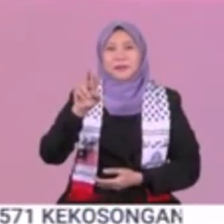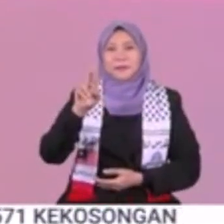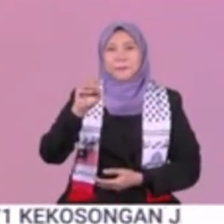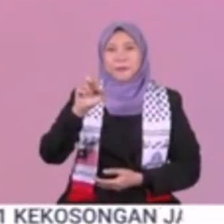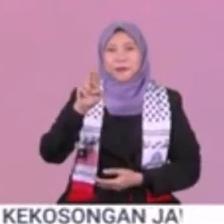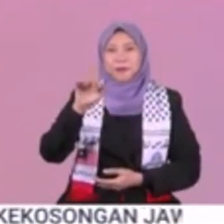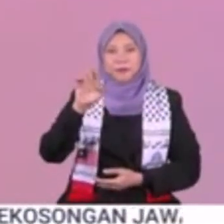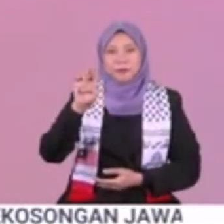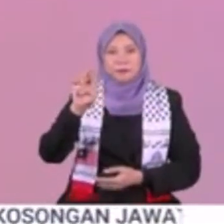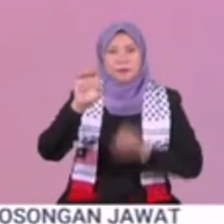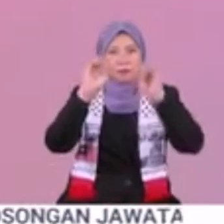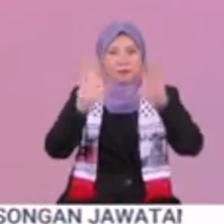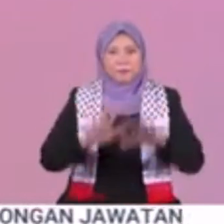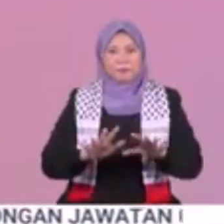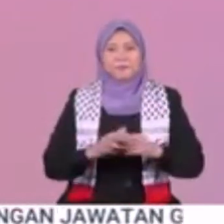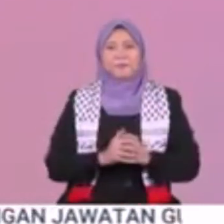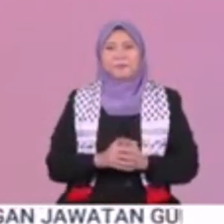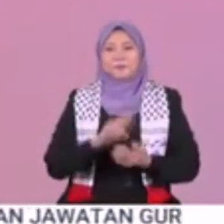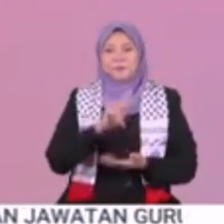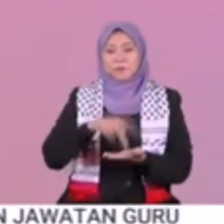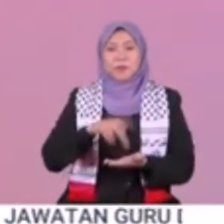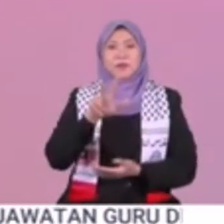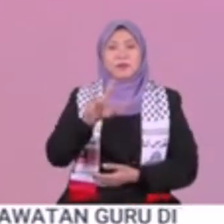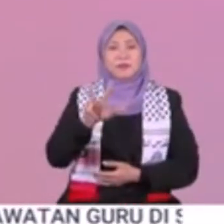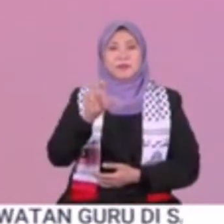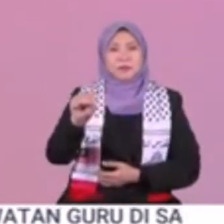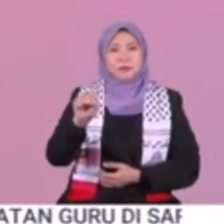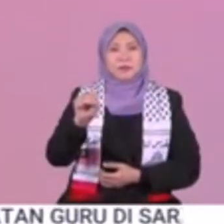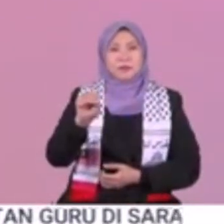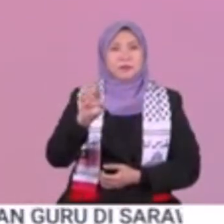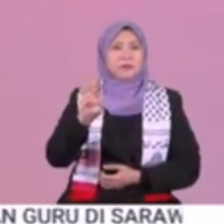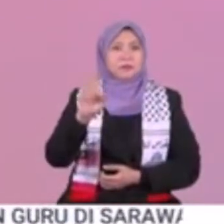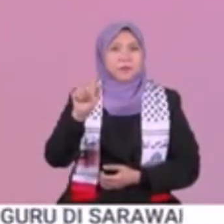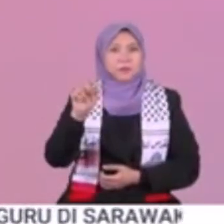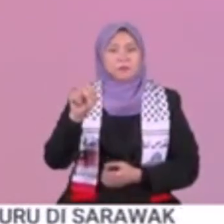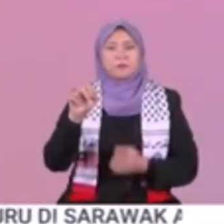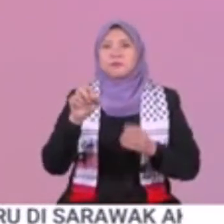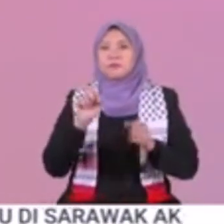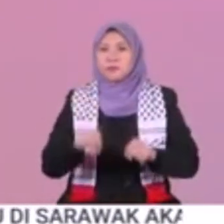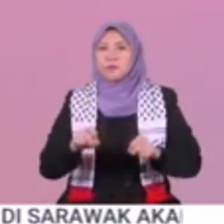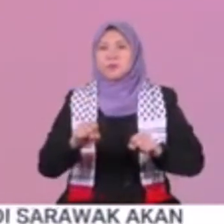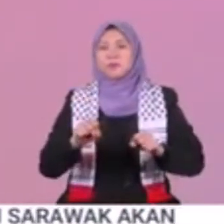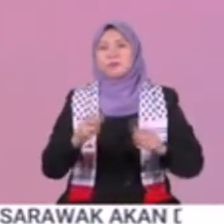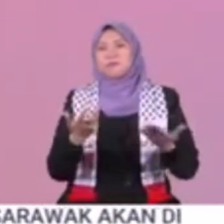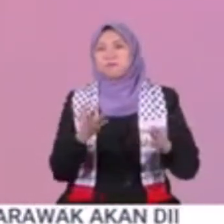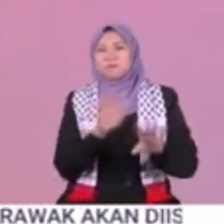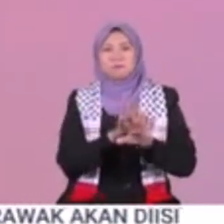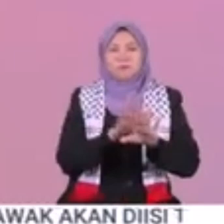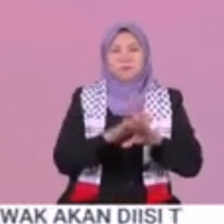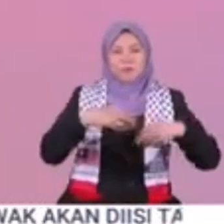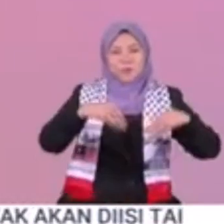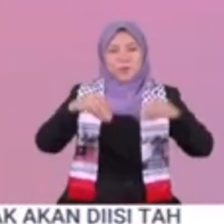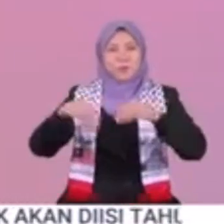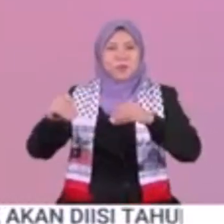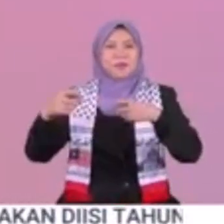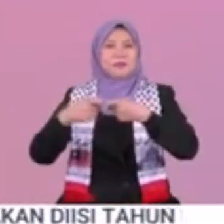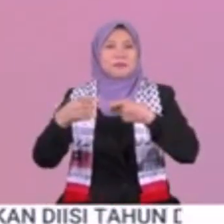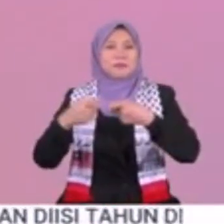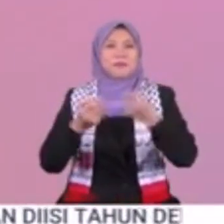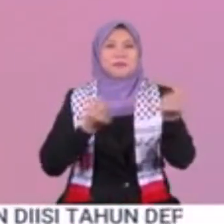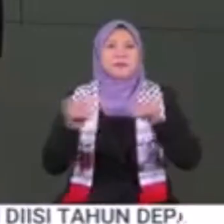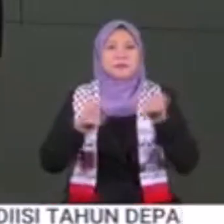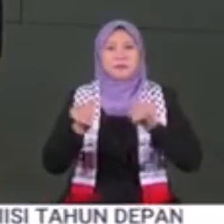Berhad, Akbar Daniel optimis pusat 3S Eon Smart tersebut mampu merancakkan lagi perkembangan pesat pasaran EV di Malaysia.